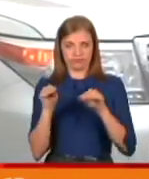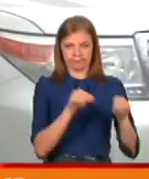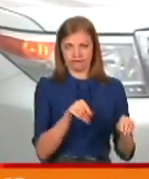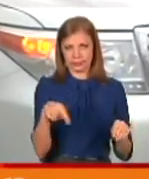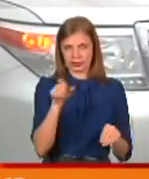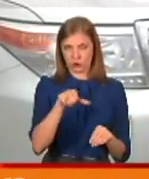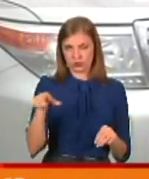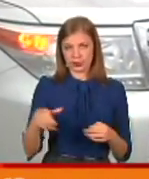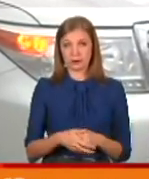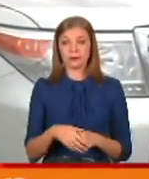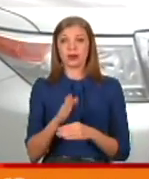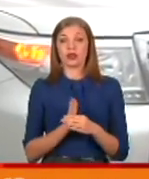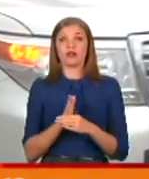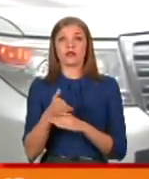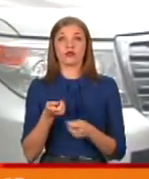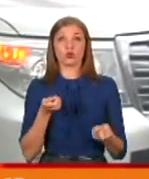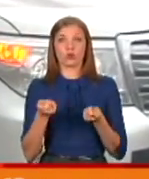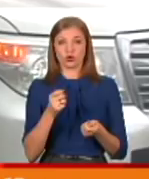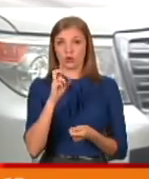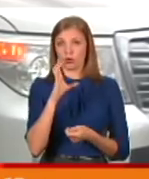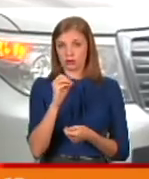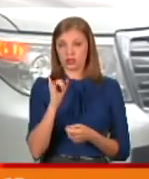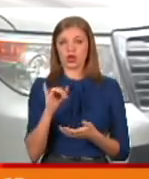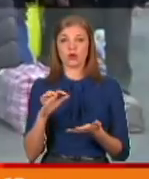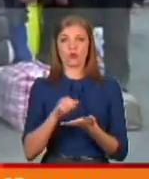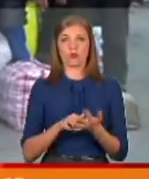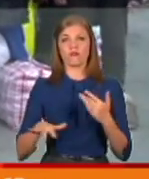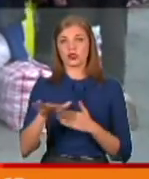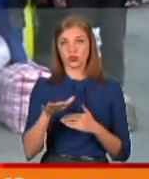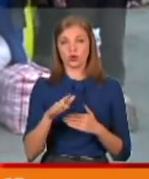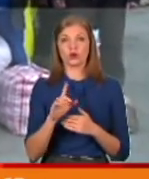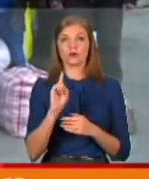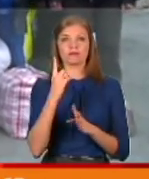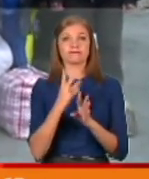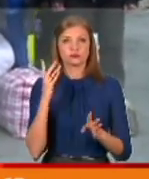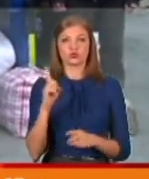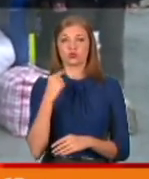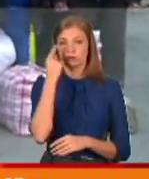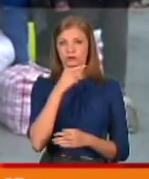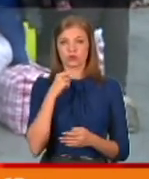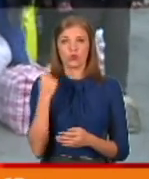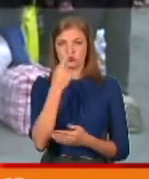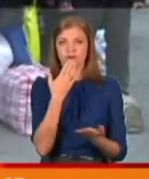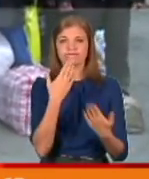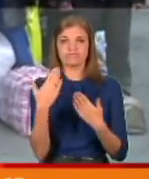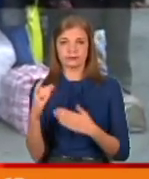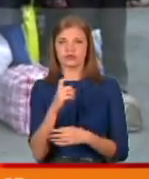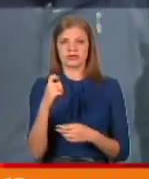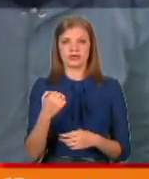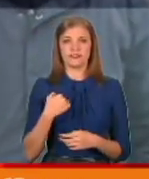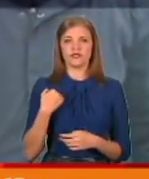осіб. Відвідав координатор ОБСЄ окуповані території передусім, аби особисто поспілкуватися